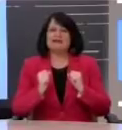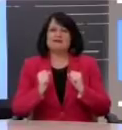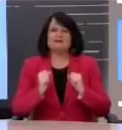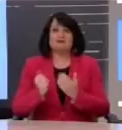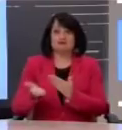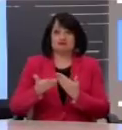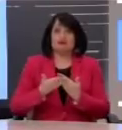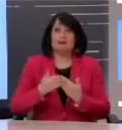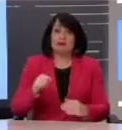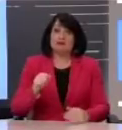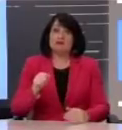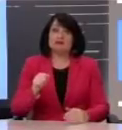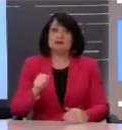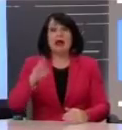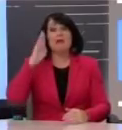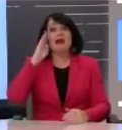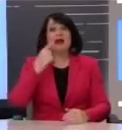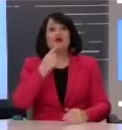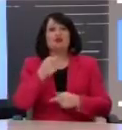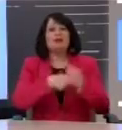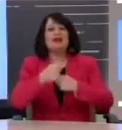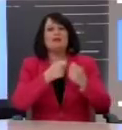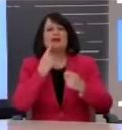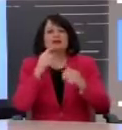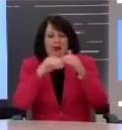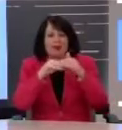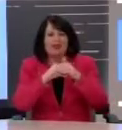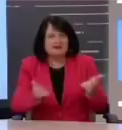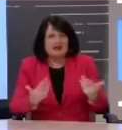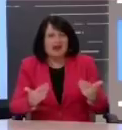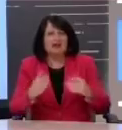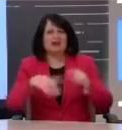ενεθάρρυνε τους Αμερικανούς επιχειρηματίες να επενδύσουν στην Ελλάδα.